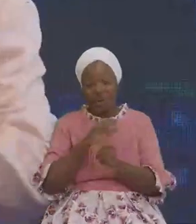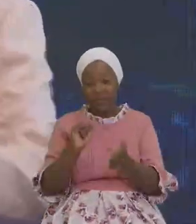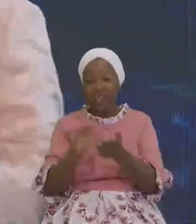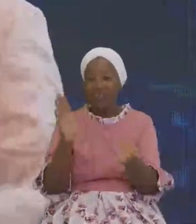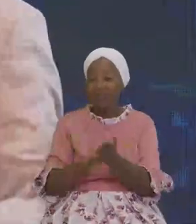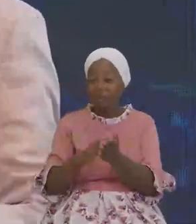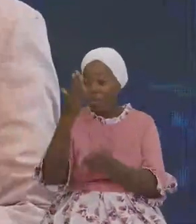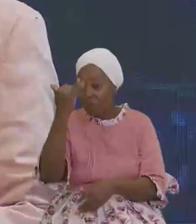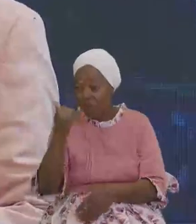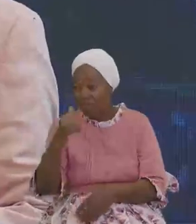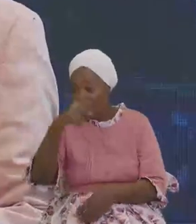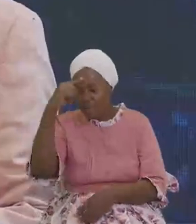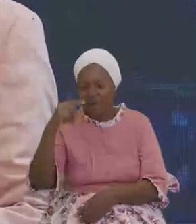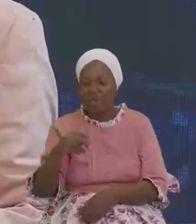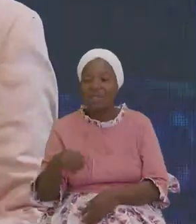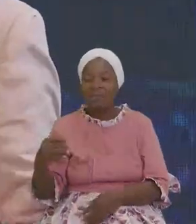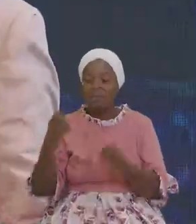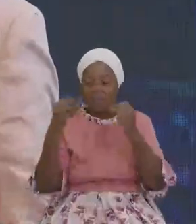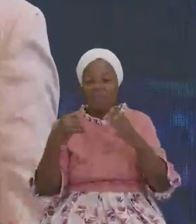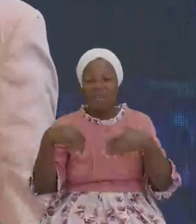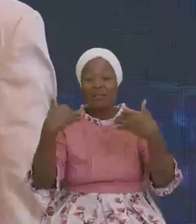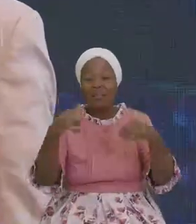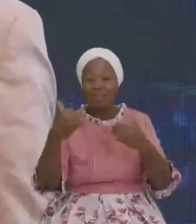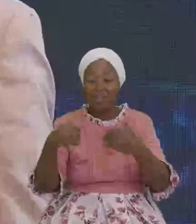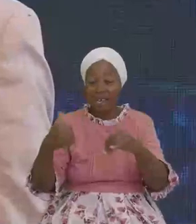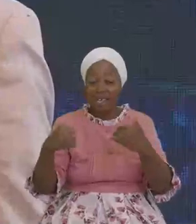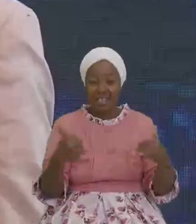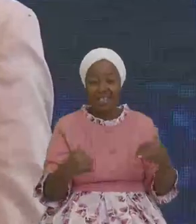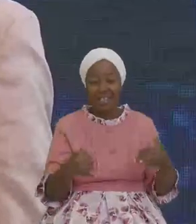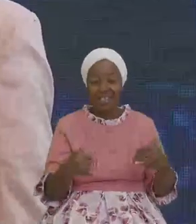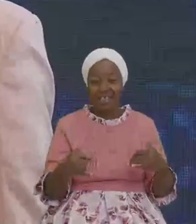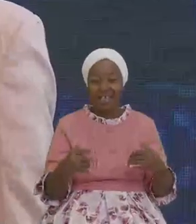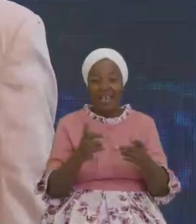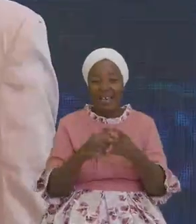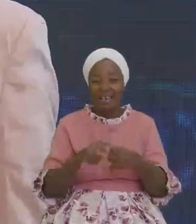j'aimais l'école. Pourquoi? Il y avait beaucoup de jeux.